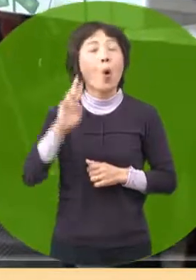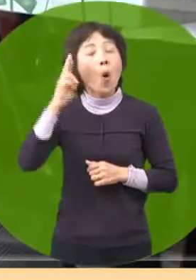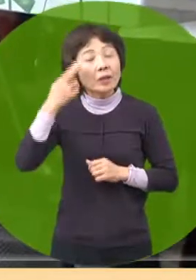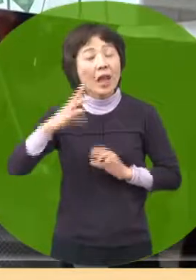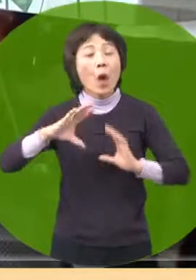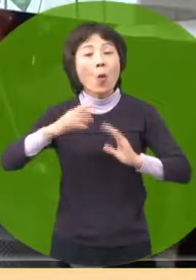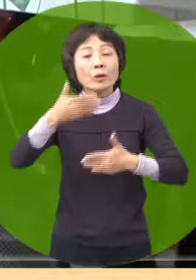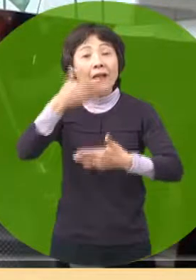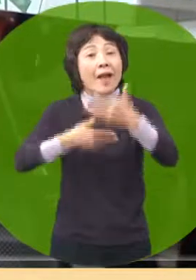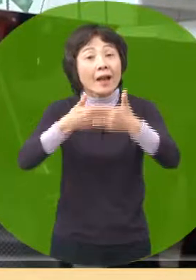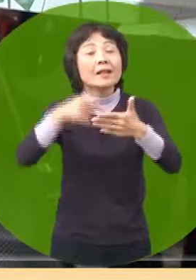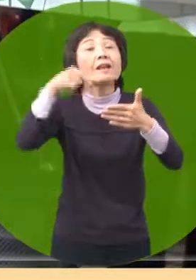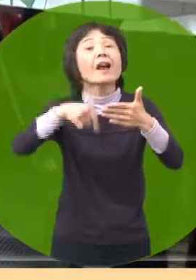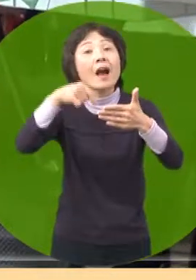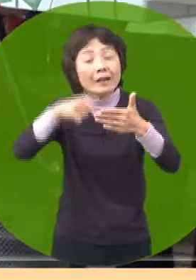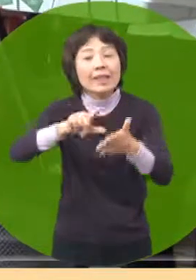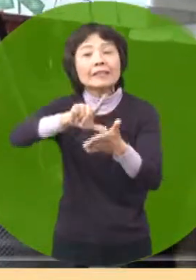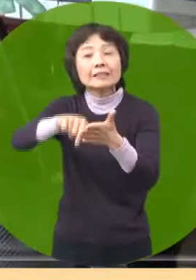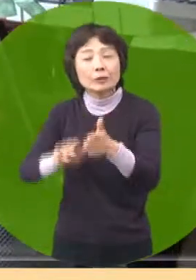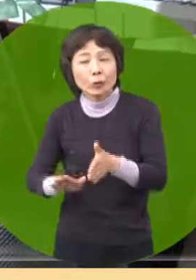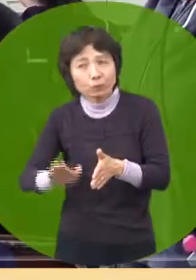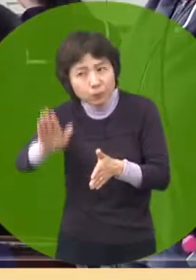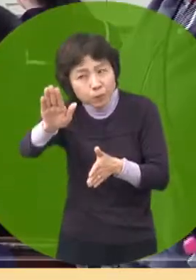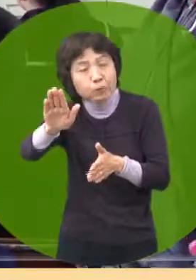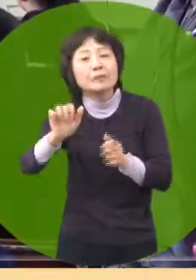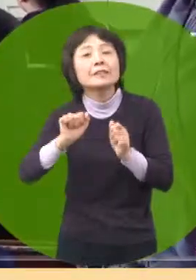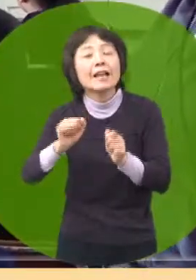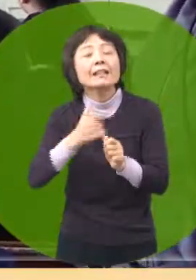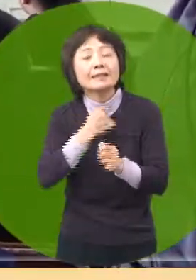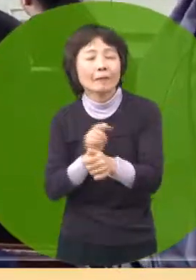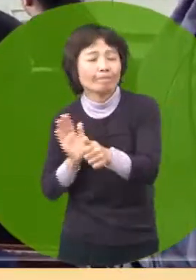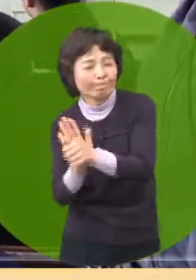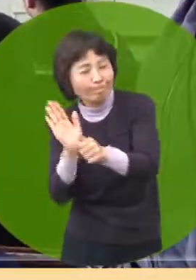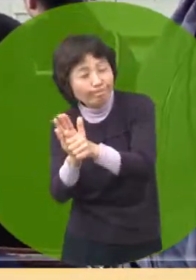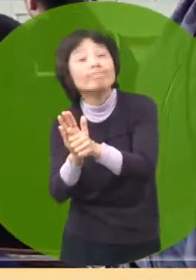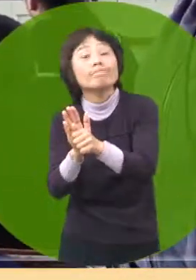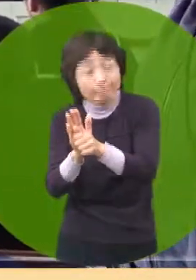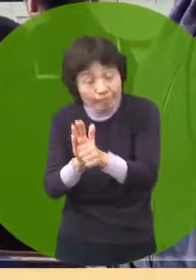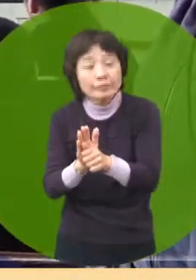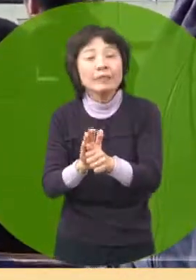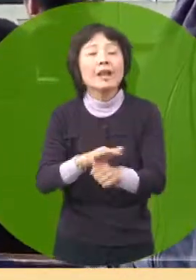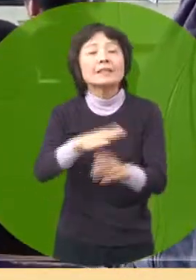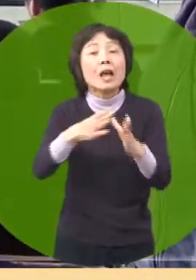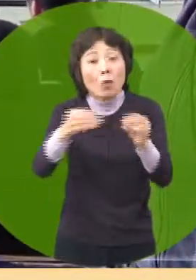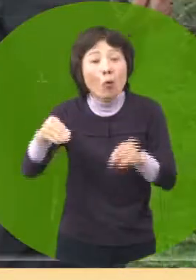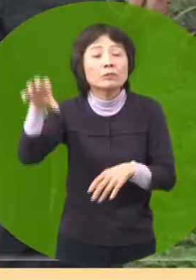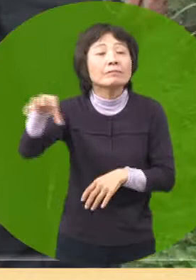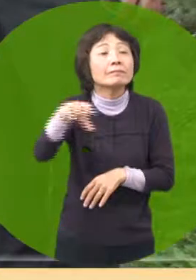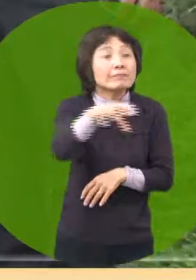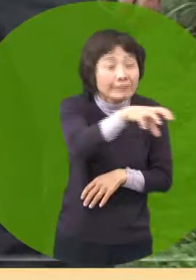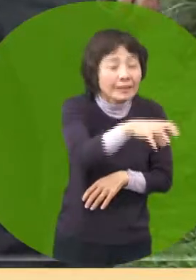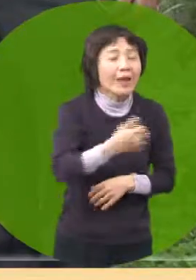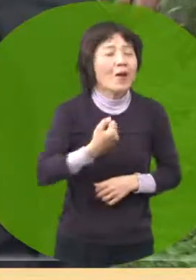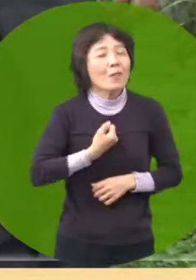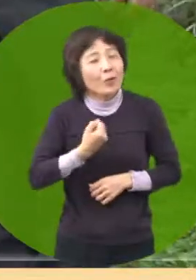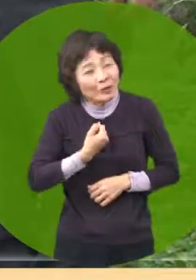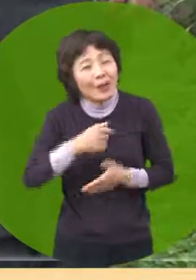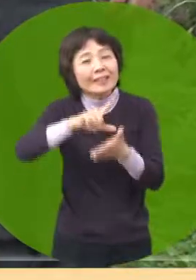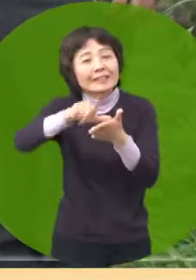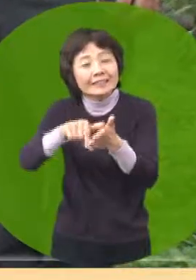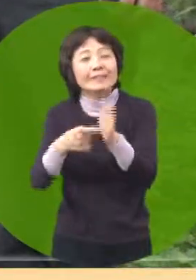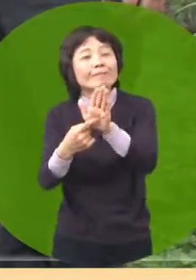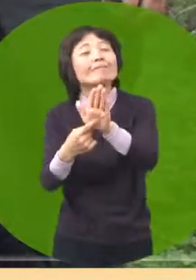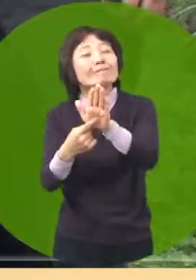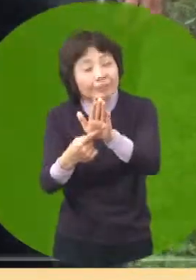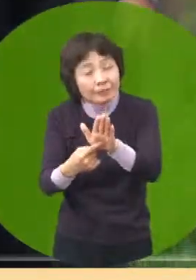際映画祭では、地域を活性化させたいという熱い思いをバックアップ、全国各地の皆さんがバラエティ豊かな地域発信型映